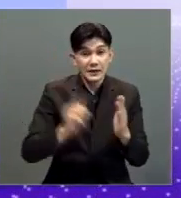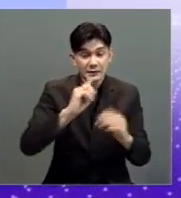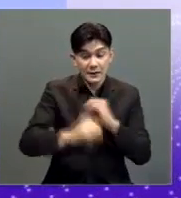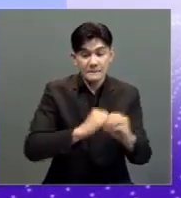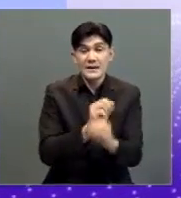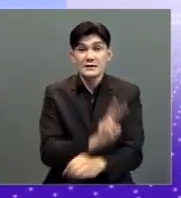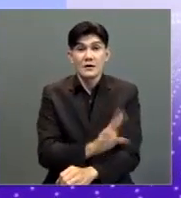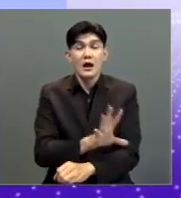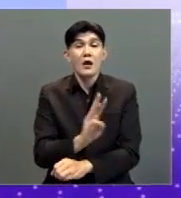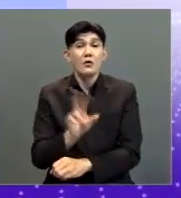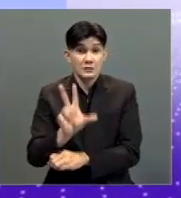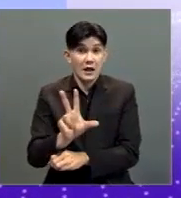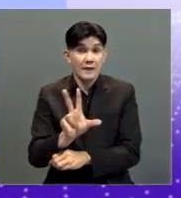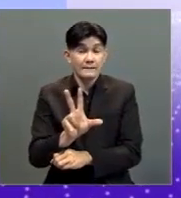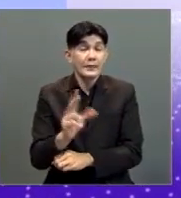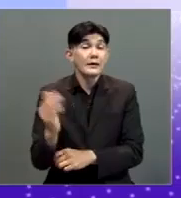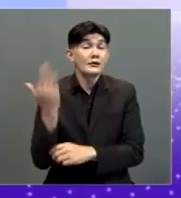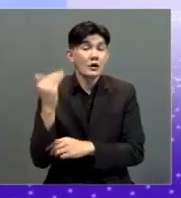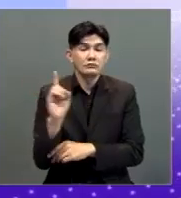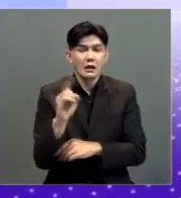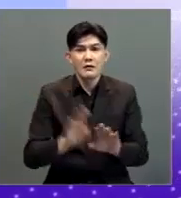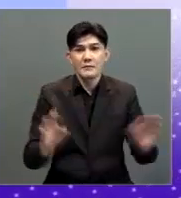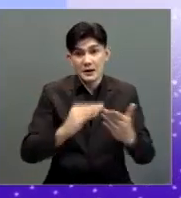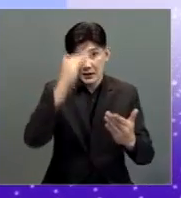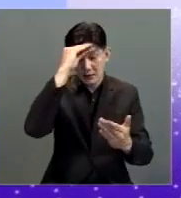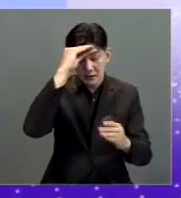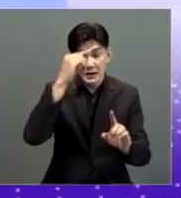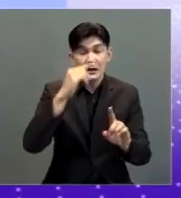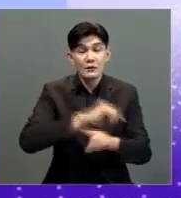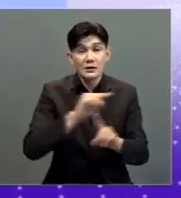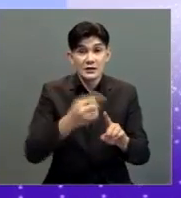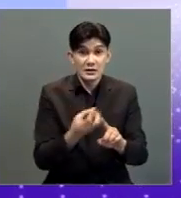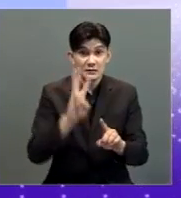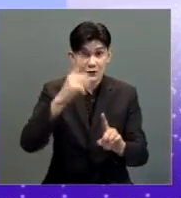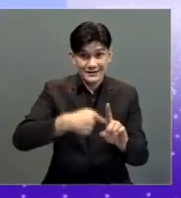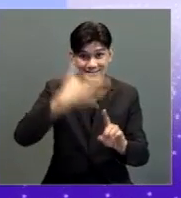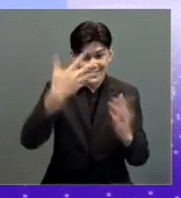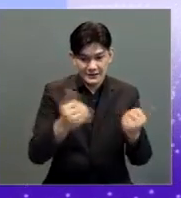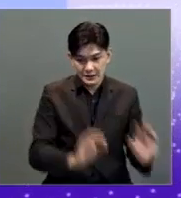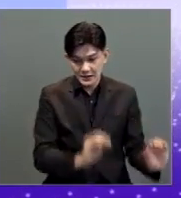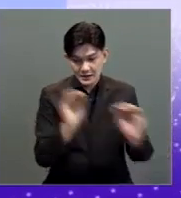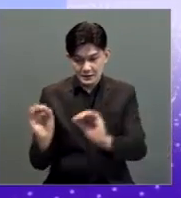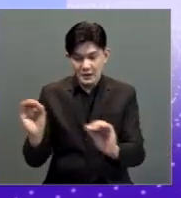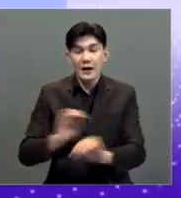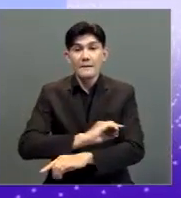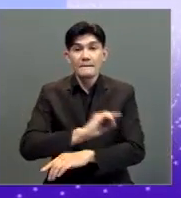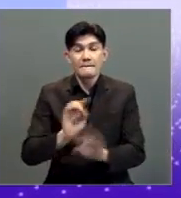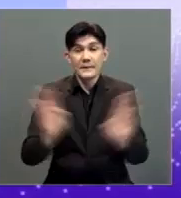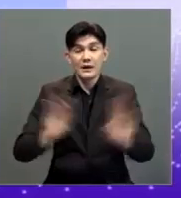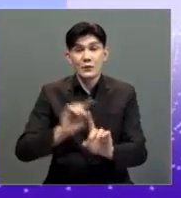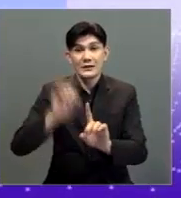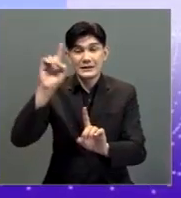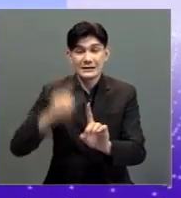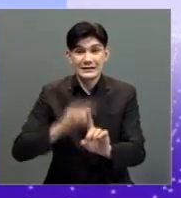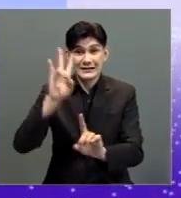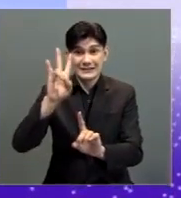าปี2563นะคะจากเดิมที่จะเปิดในวันที่16พฤษภาคมนี้ขยับไปเปิดเป็นวันที่1กร